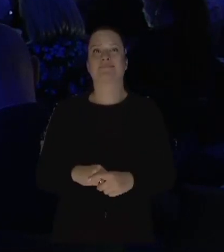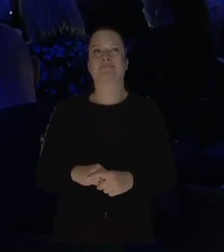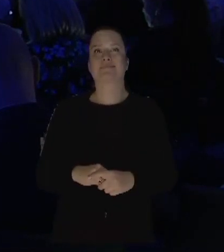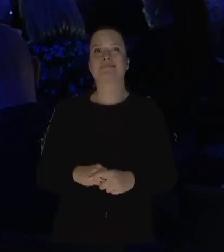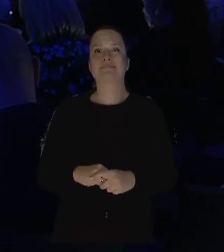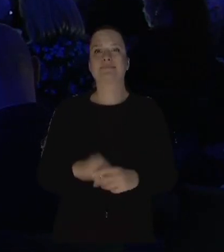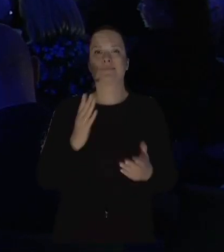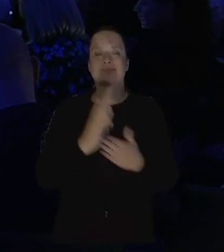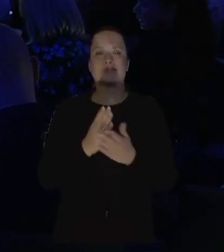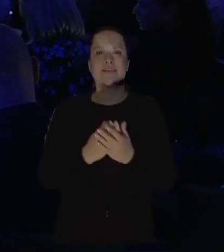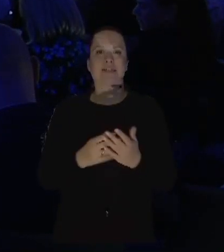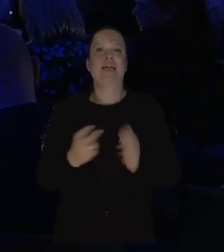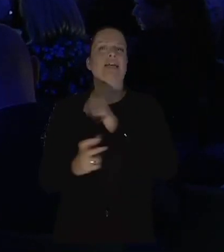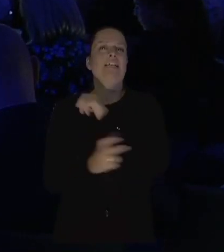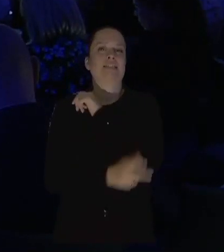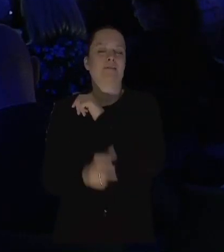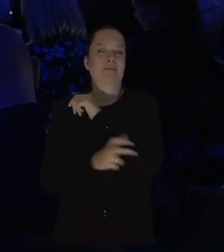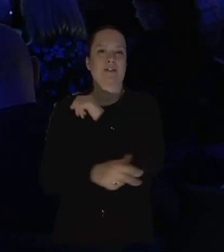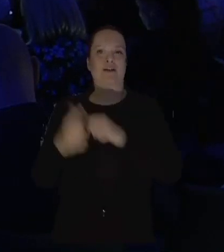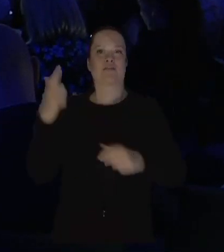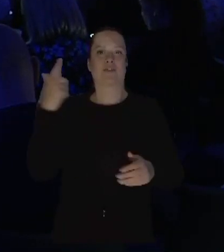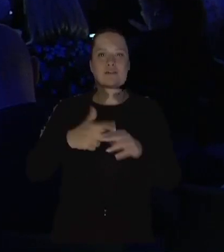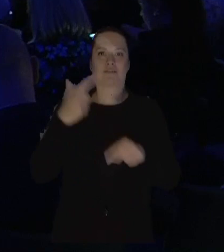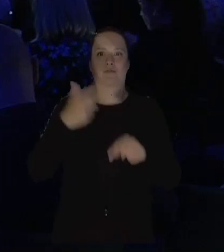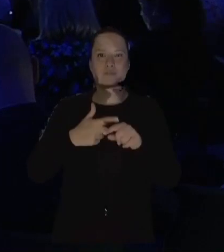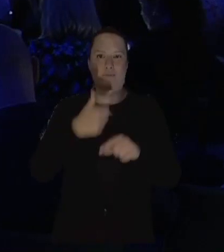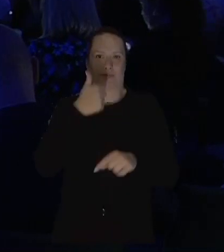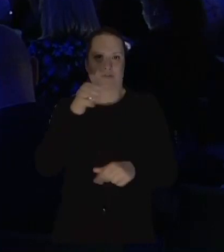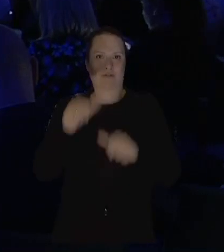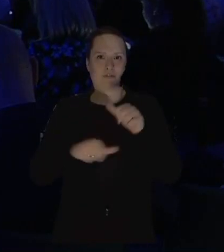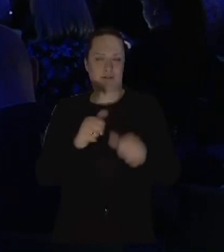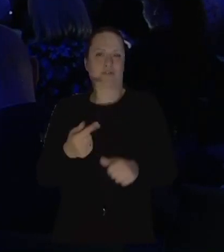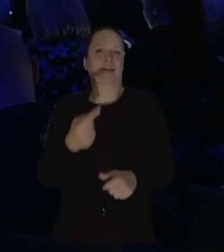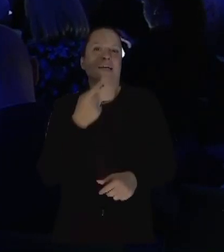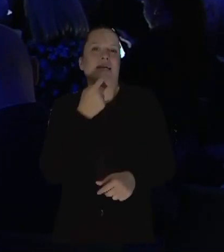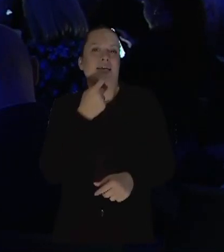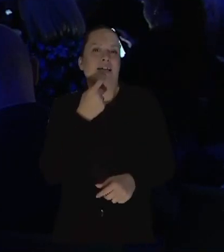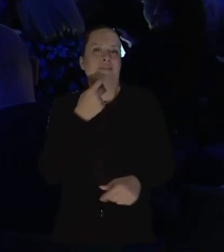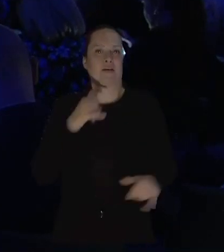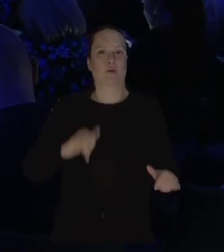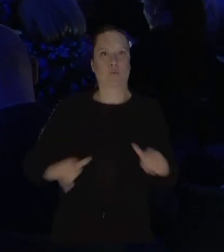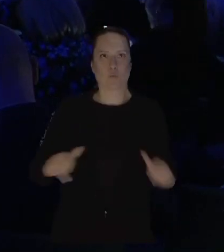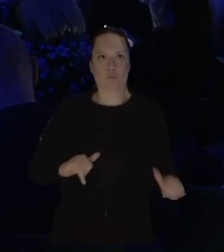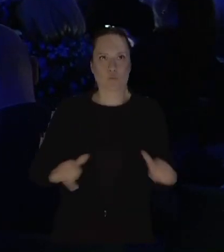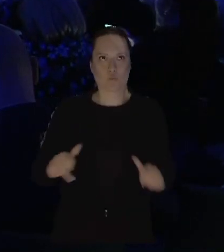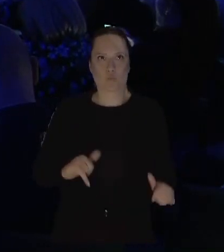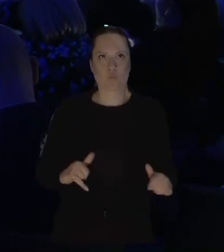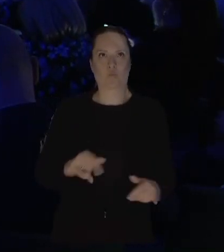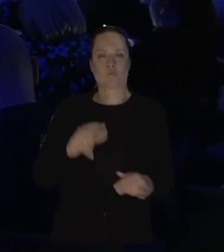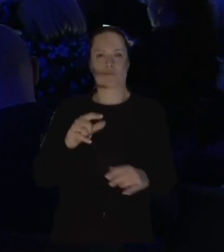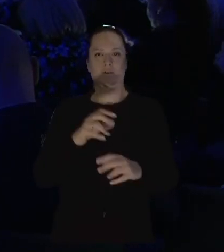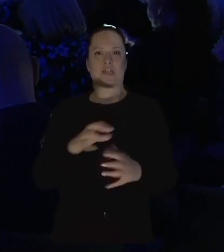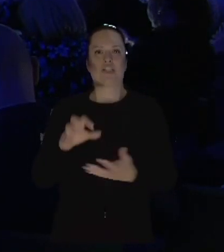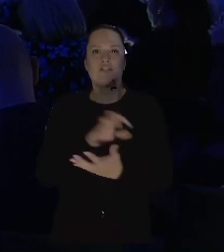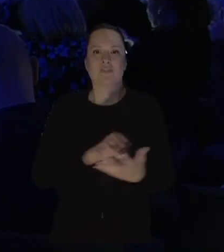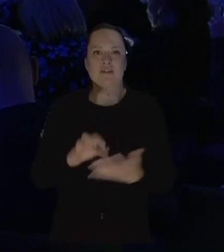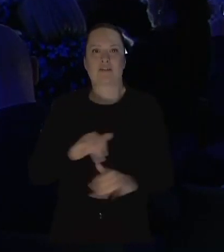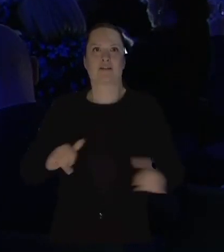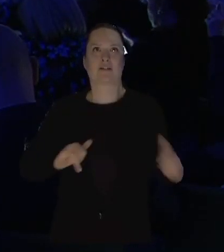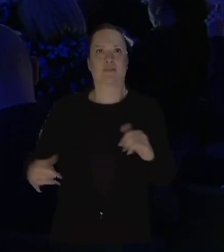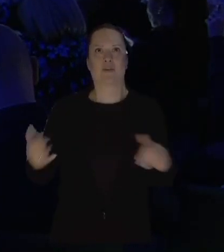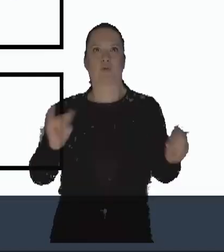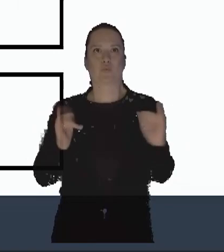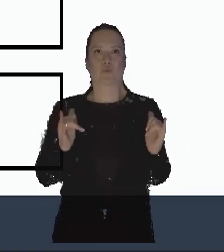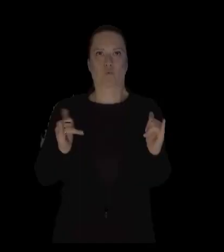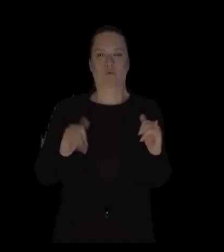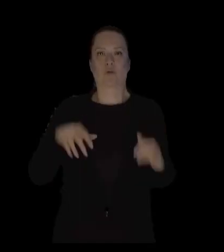Od sierpnia 2021 roku językami urzędowymi Światowej Organizacji